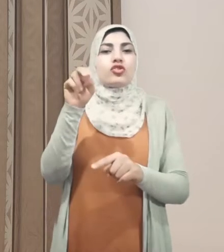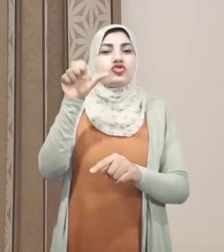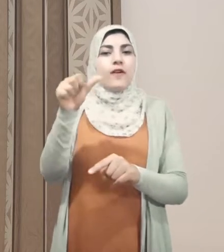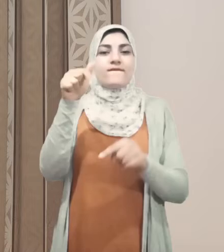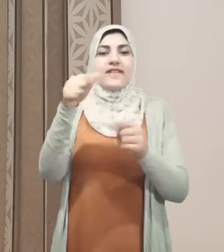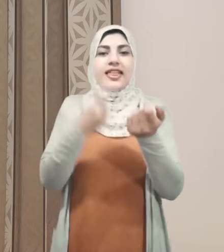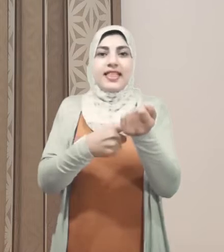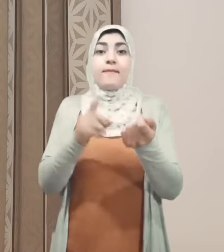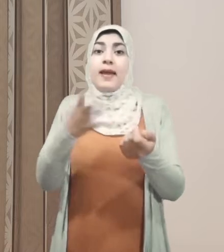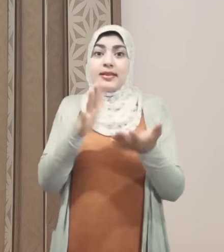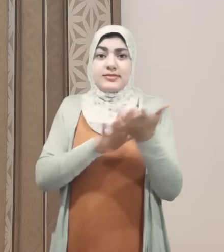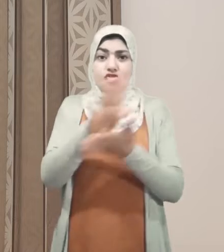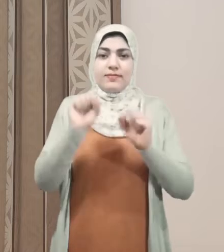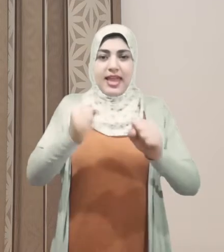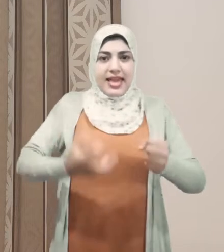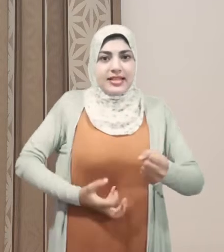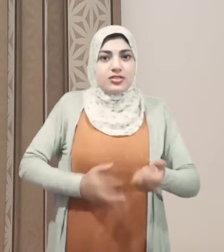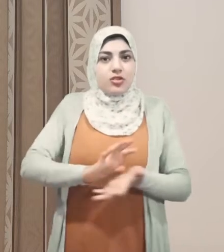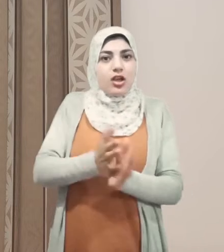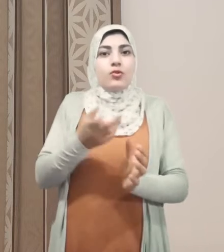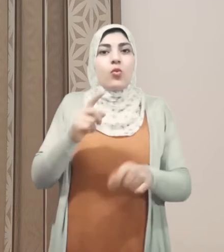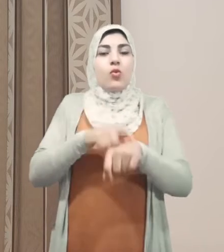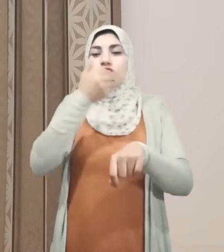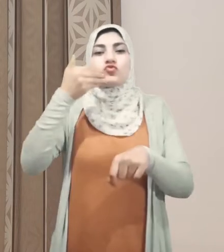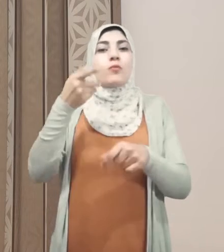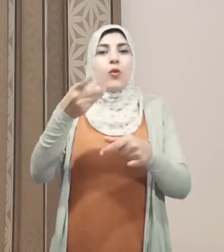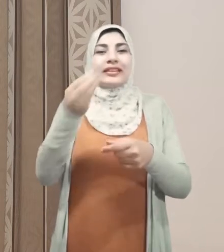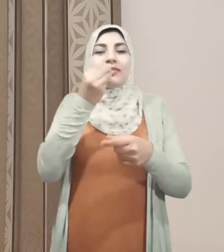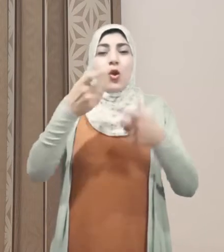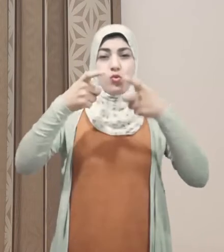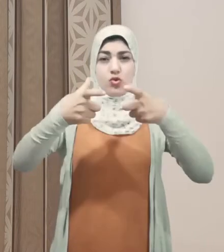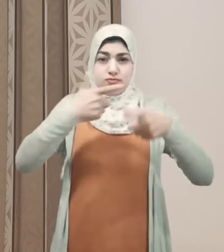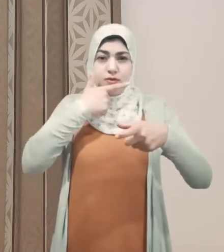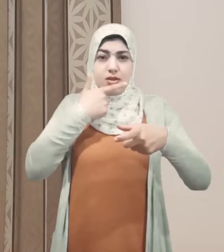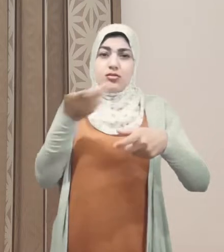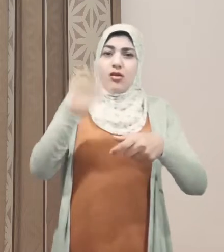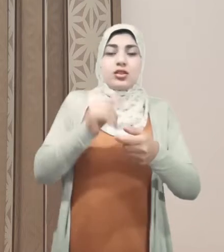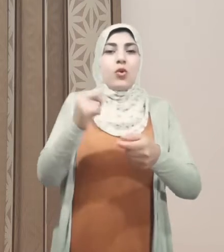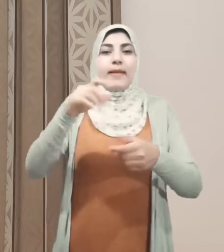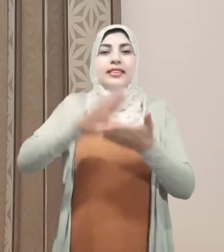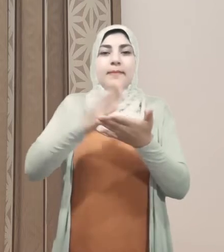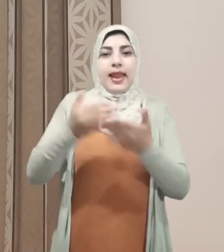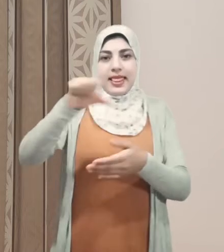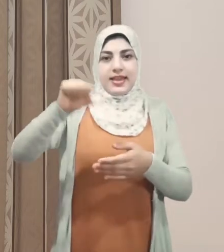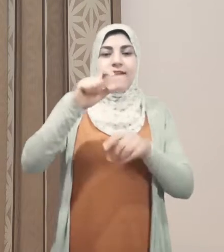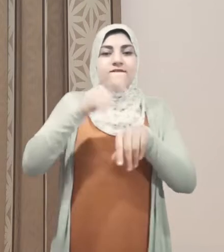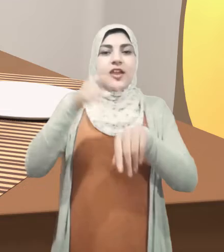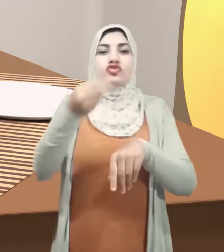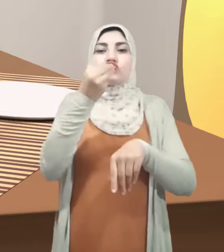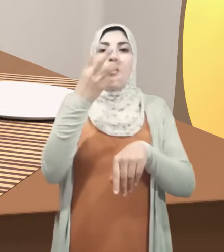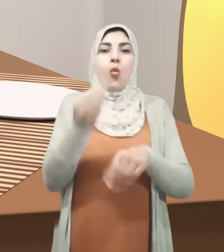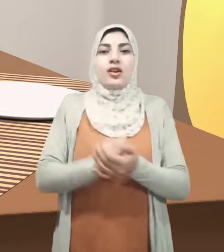الصوديوم في الدم. أما سبب اضطرابات الجهاز الهضمي أثناء الصوم هو تناول الخبز الأبيض بكثرة والمقليات في